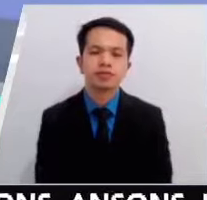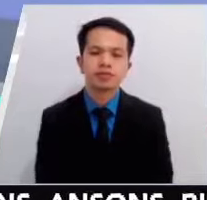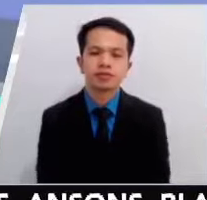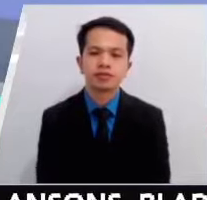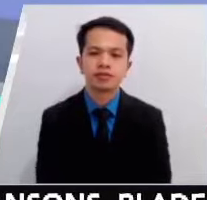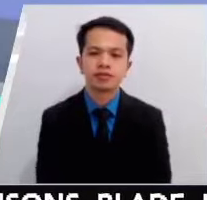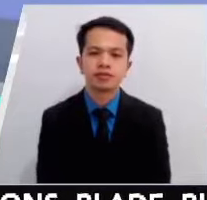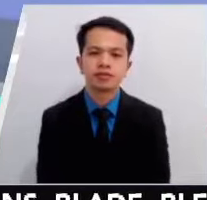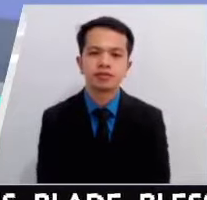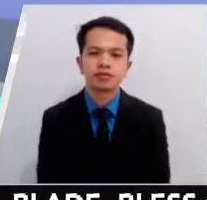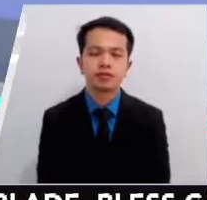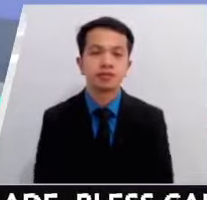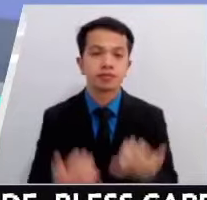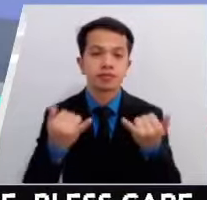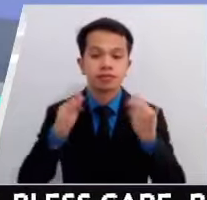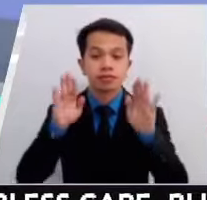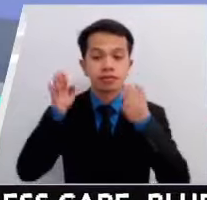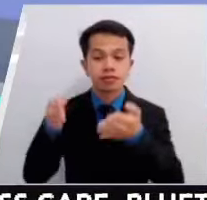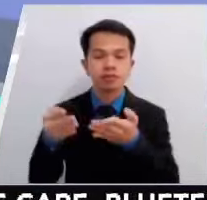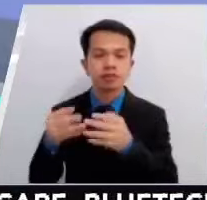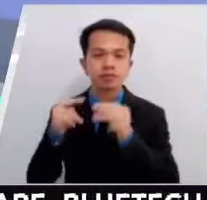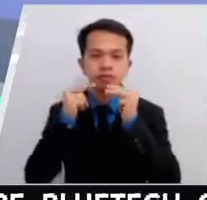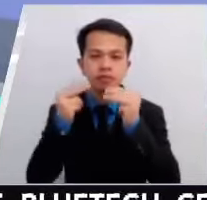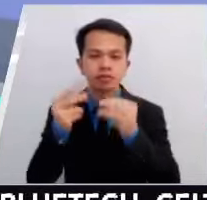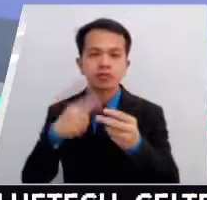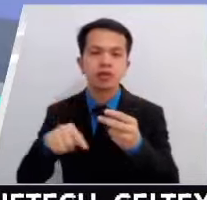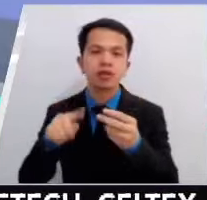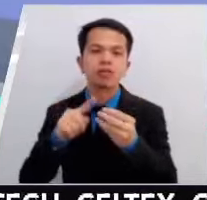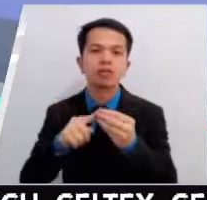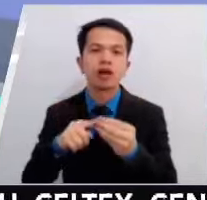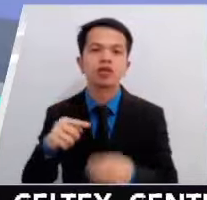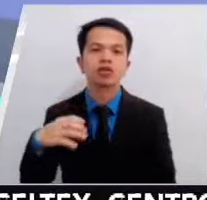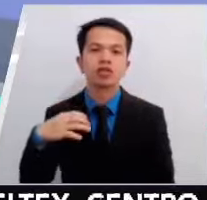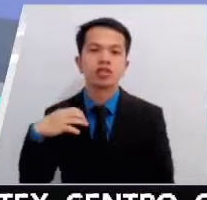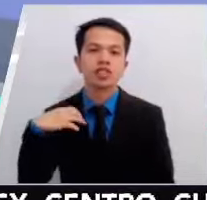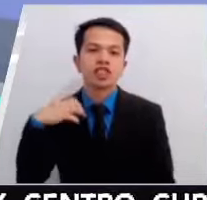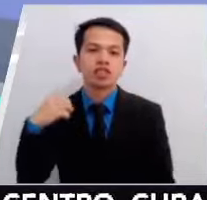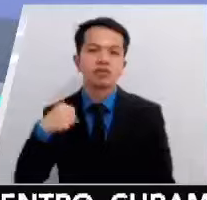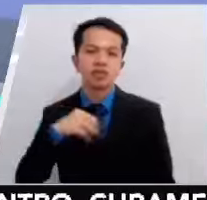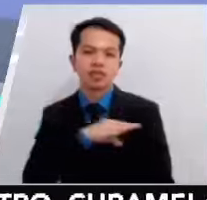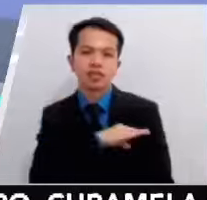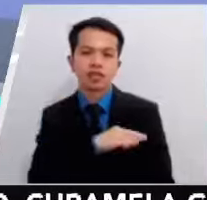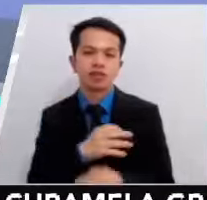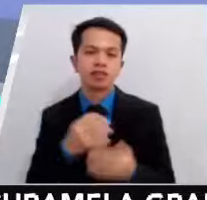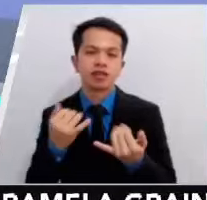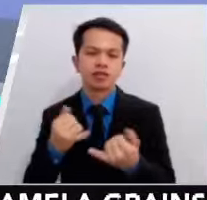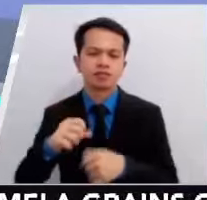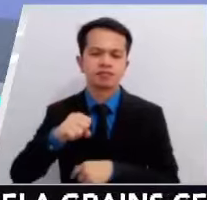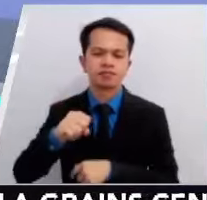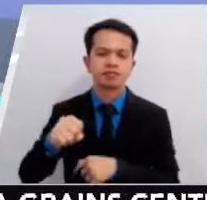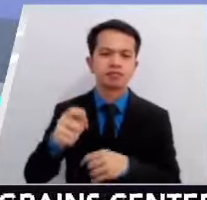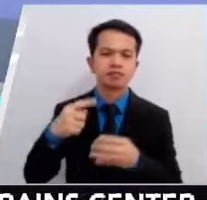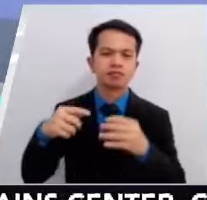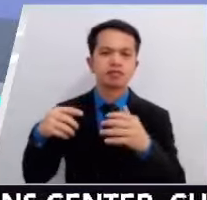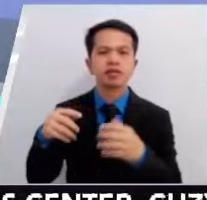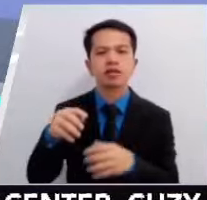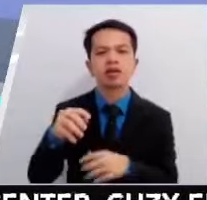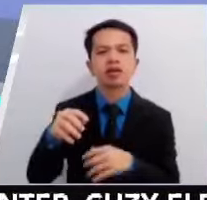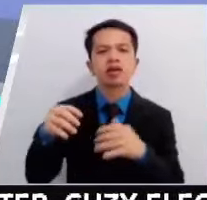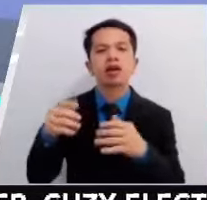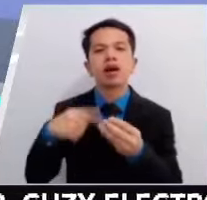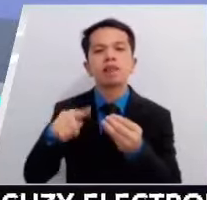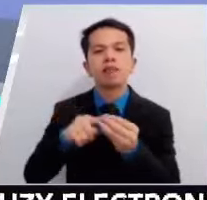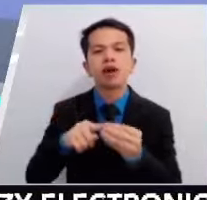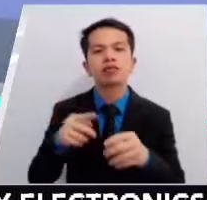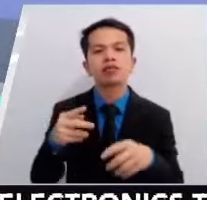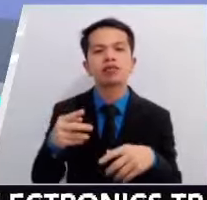Nakatutok din tayo sa balita tungkol sa Chief of Staff ni Vice President Sara Duterte. Itinanggi ng Kamara ang mga paratang ng Vice Presidente kaugnay sa paglipat